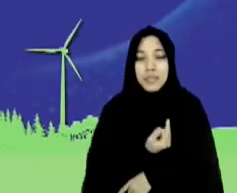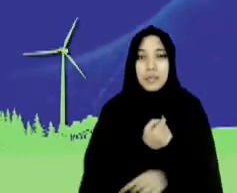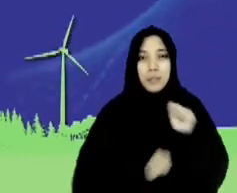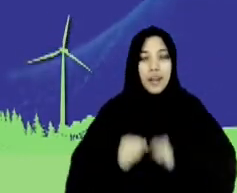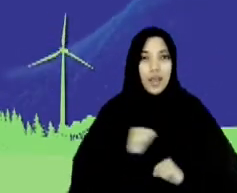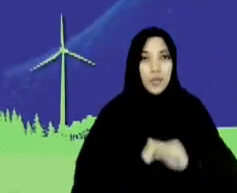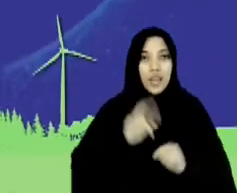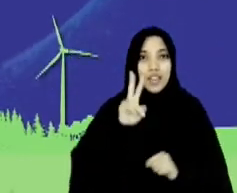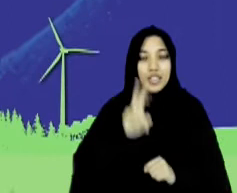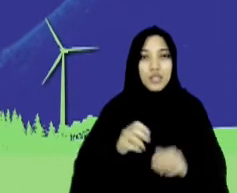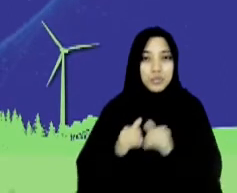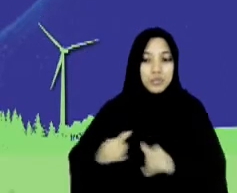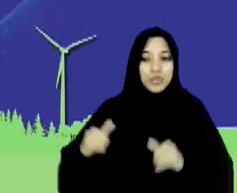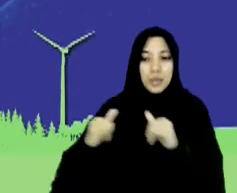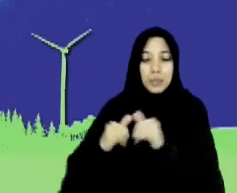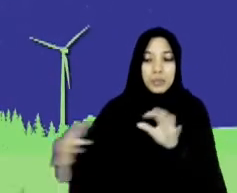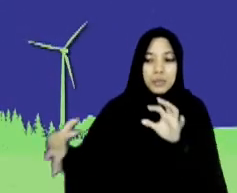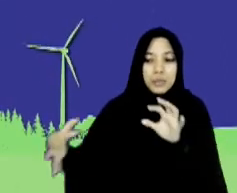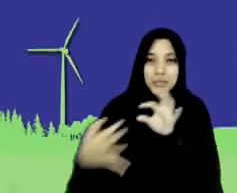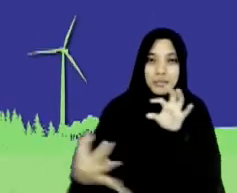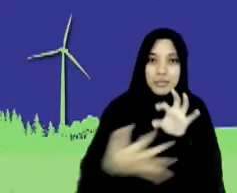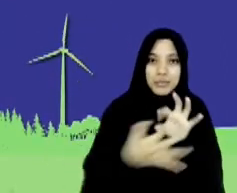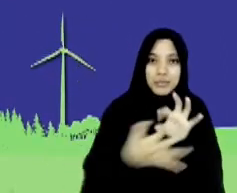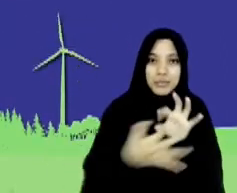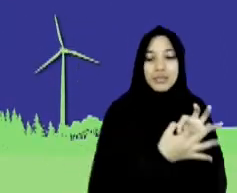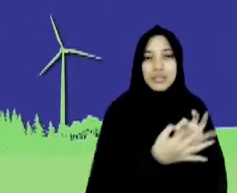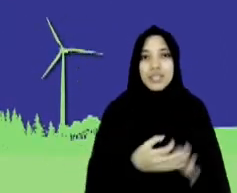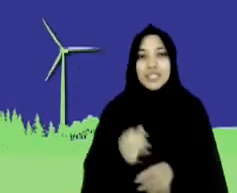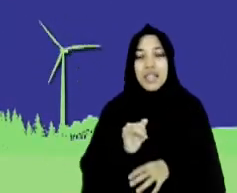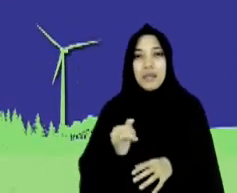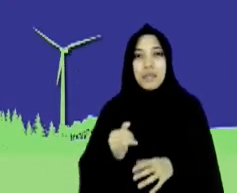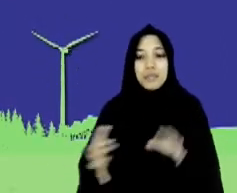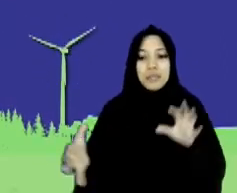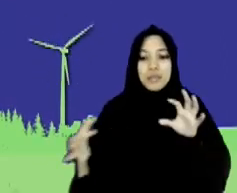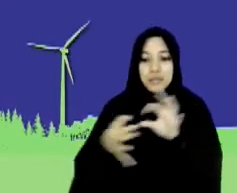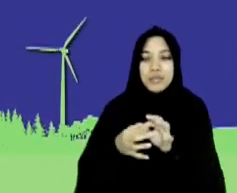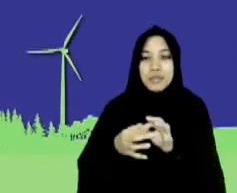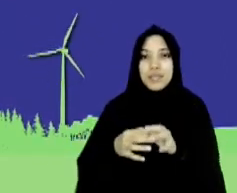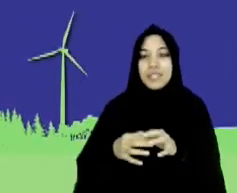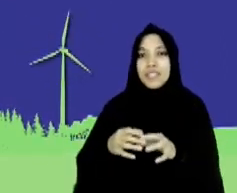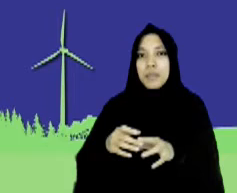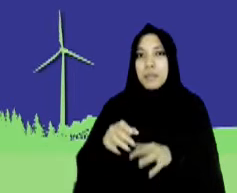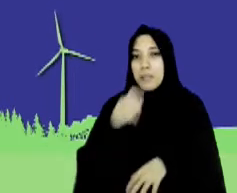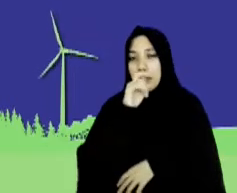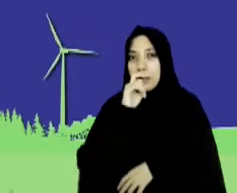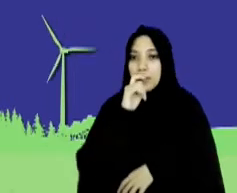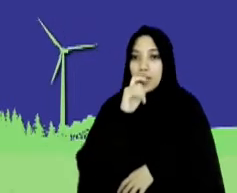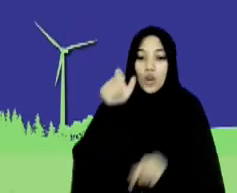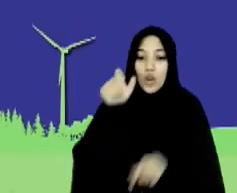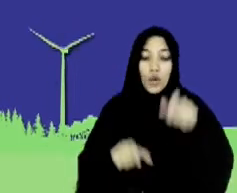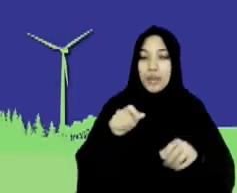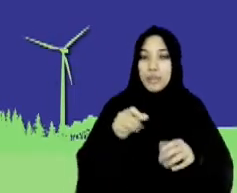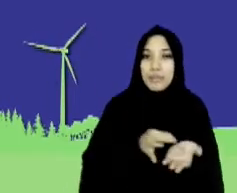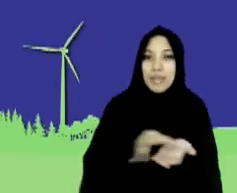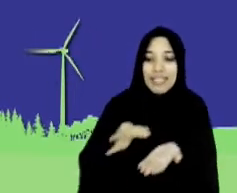harus e build Partnership itu sendiri juga dengan eh ekosistem kita gitu dengan para petani bahkan supplier kita juga